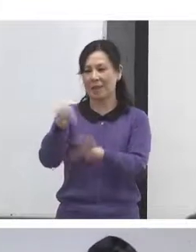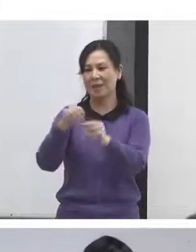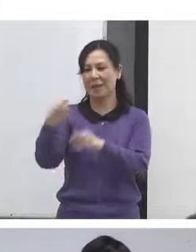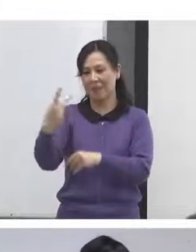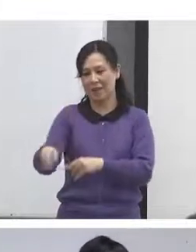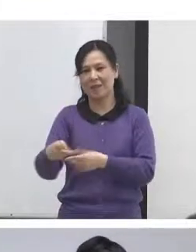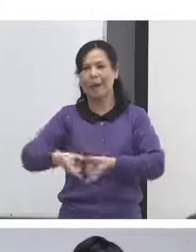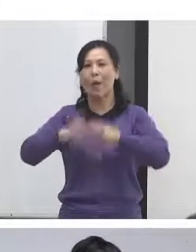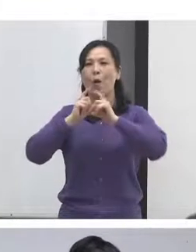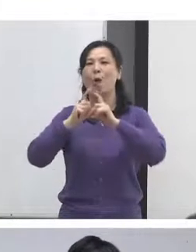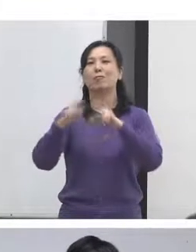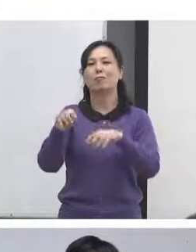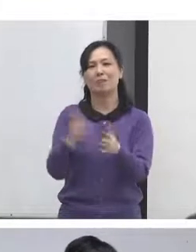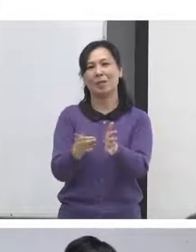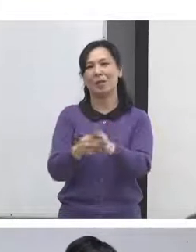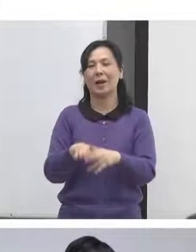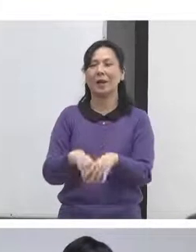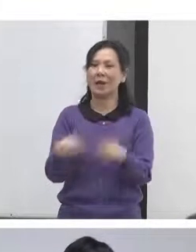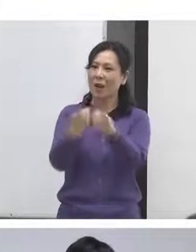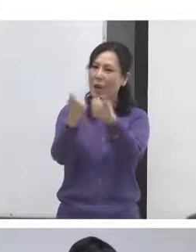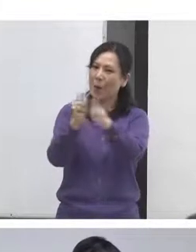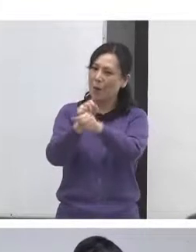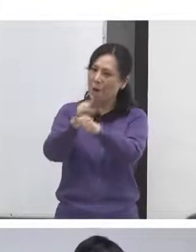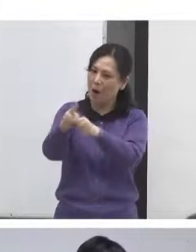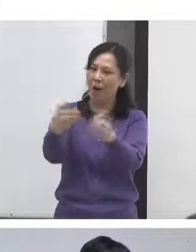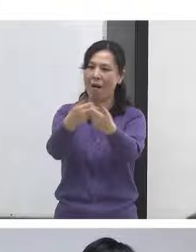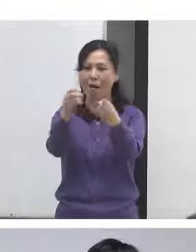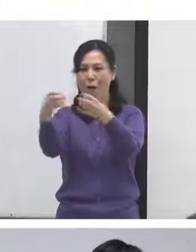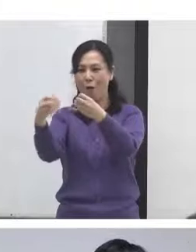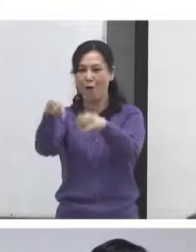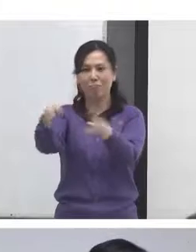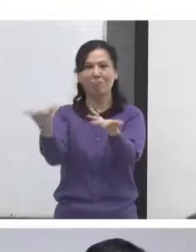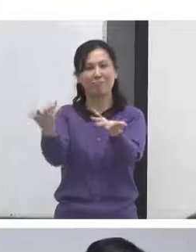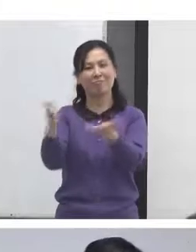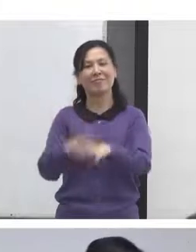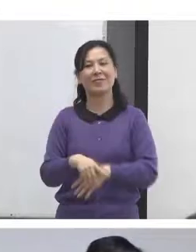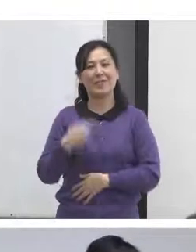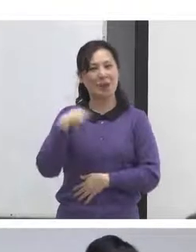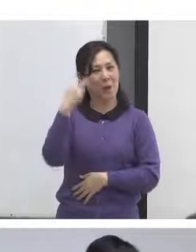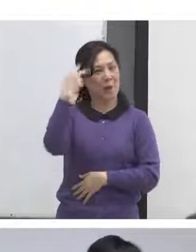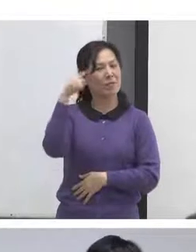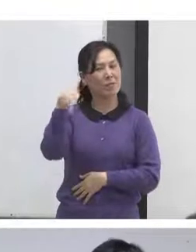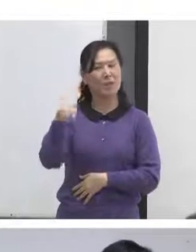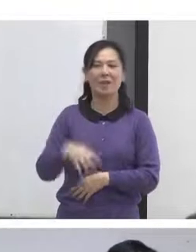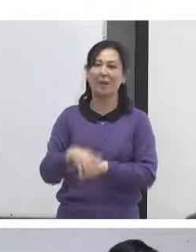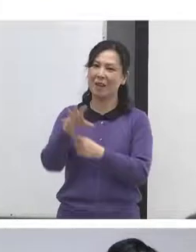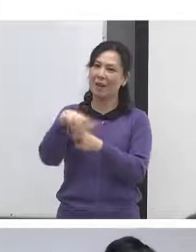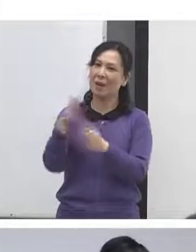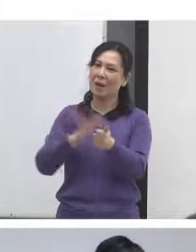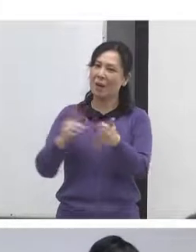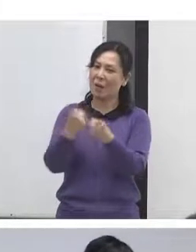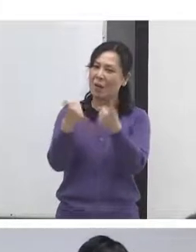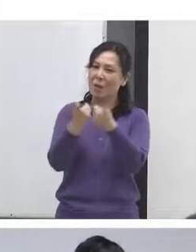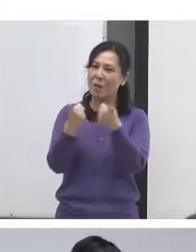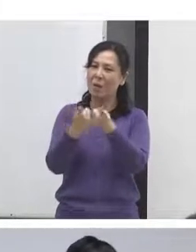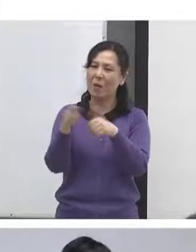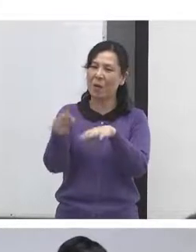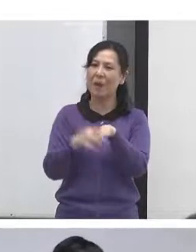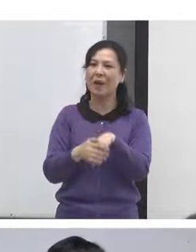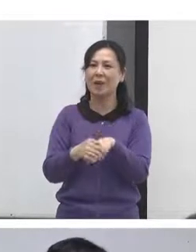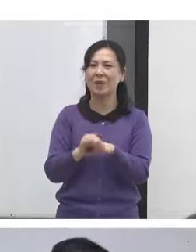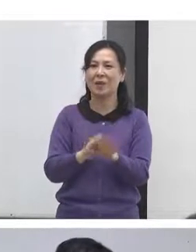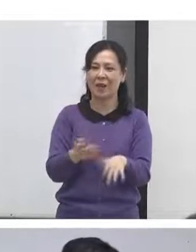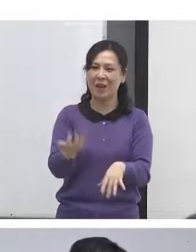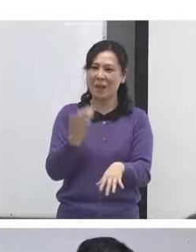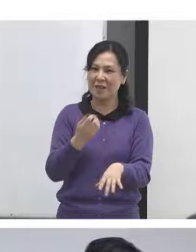而且他们在那场会议中花一小时讨论这件事情。对，所以其实我觉得农委会就是我前面虽然是在 diss 他，但我觉得他们其实后面是做得很